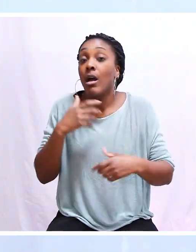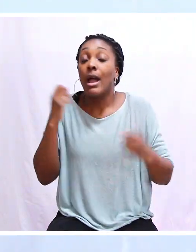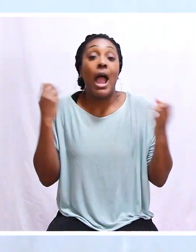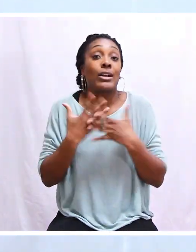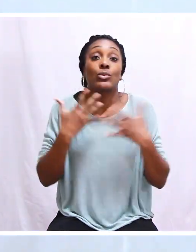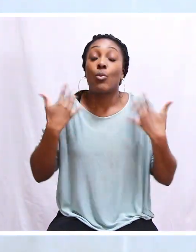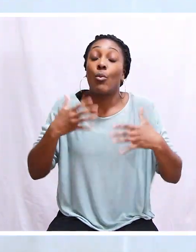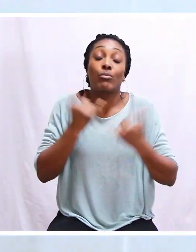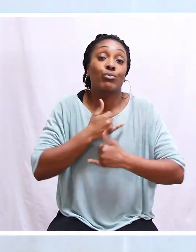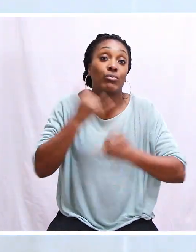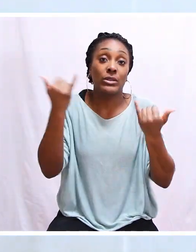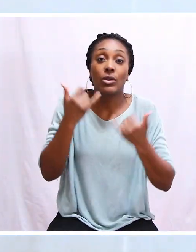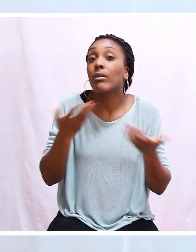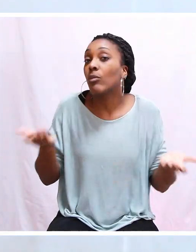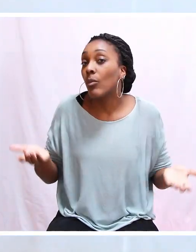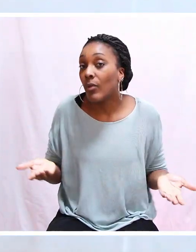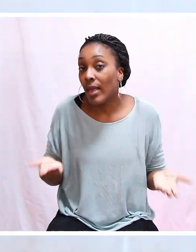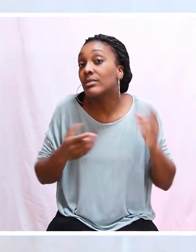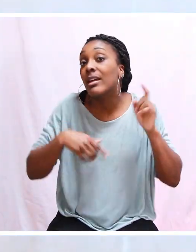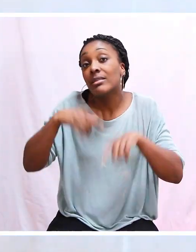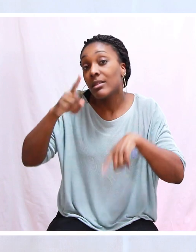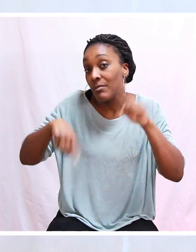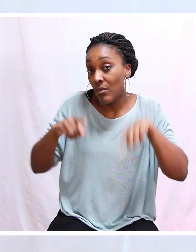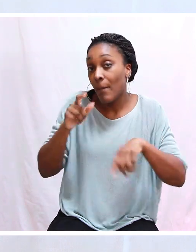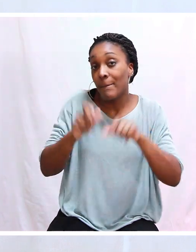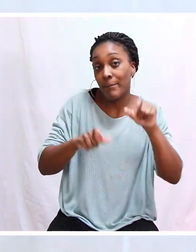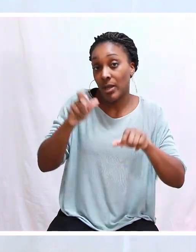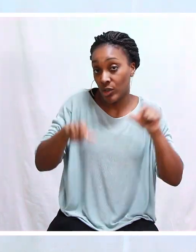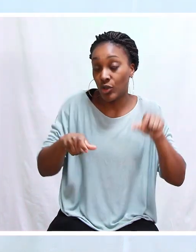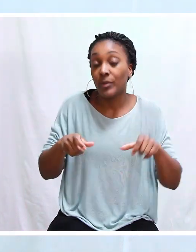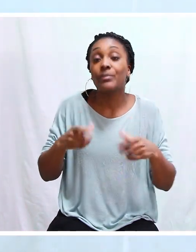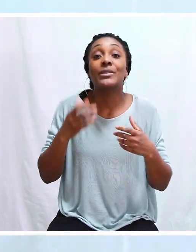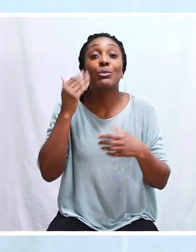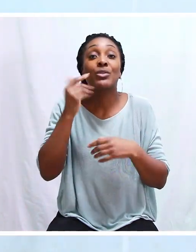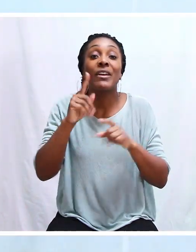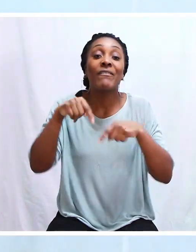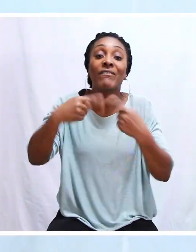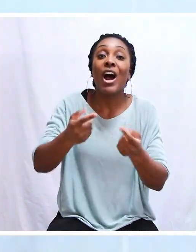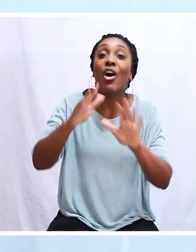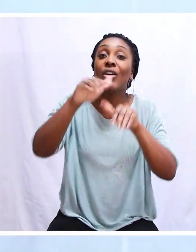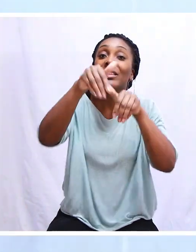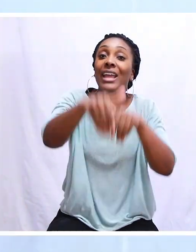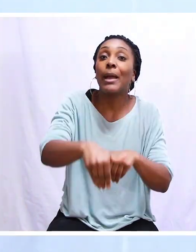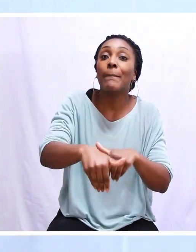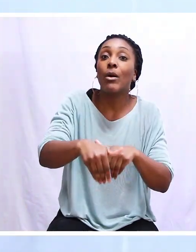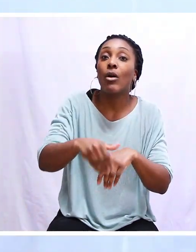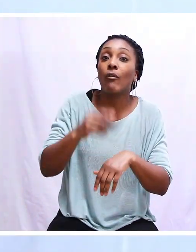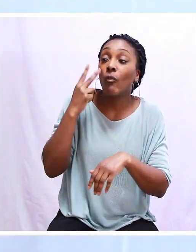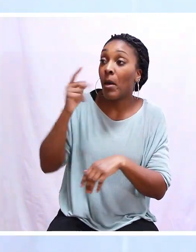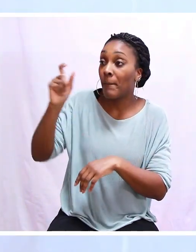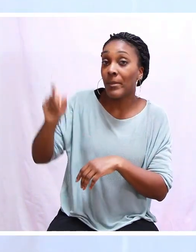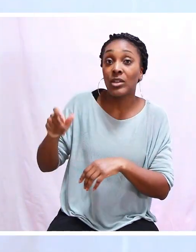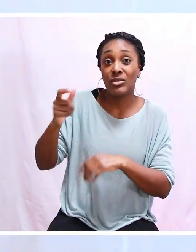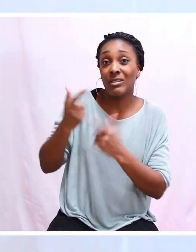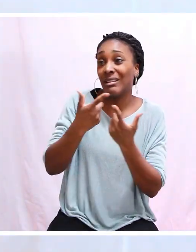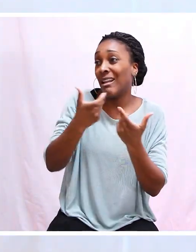réagissent de cette manière-là. C'est pour ça que quand on est par exemple dans un enterrement ou aux obsèques de quelqu'un, on peut avoir des multiples